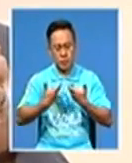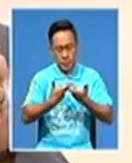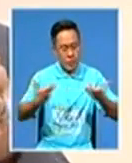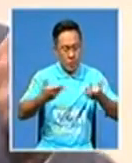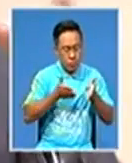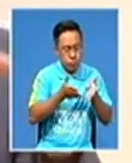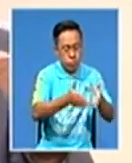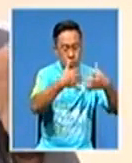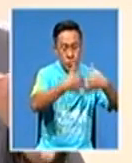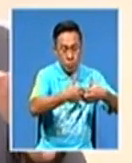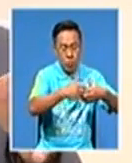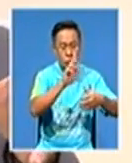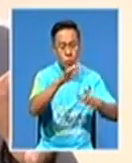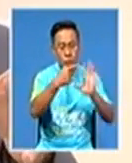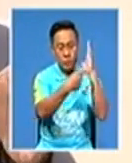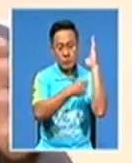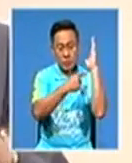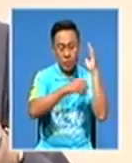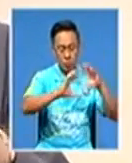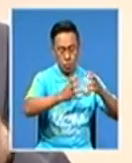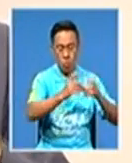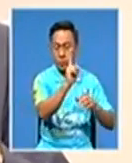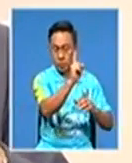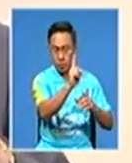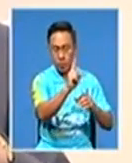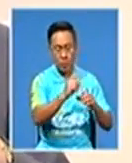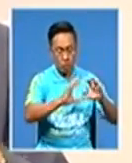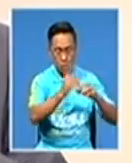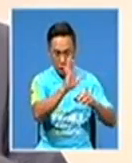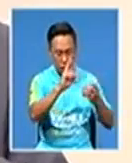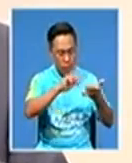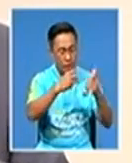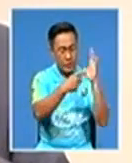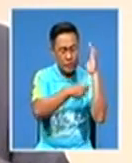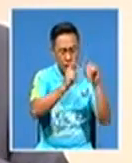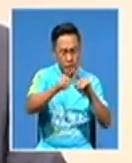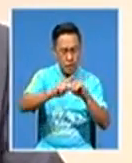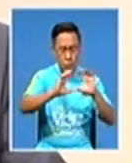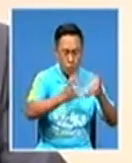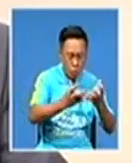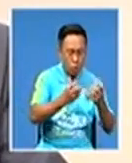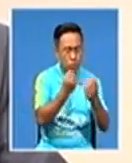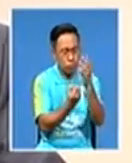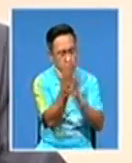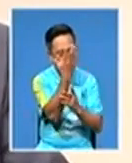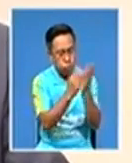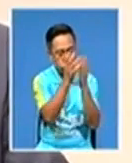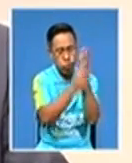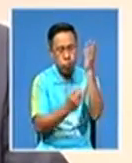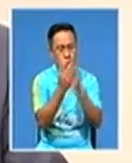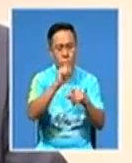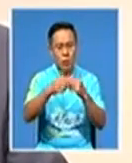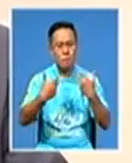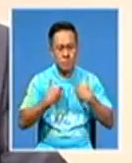กรรมเฉพาะทางสำหรับยางโดยเฉพาะเพราะยางไม่ใช่ยางล้อนะสินค้ายางอย่างอื่นมีอีกเยอะที่นอนยางก็มีนะเ